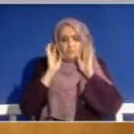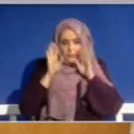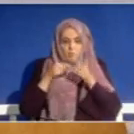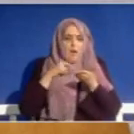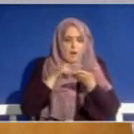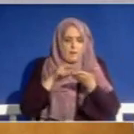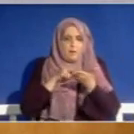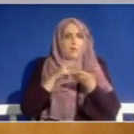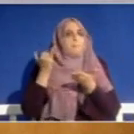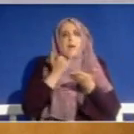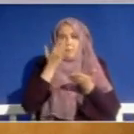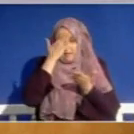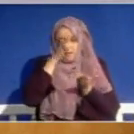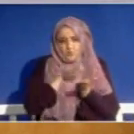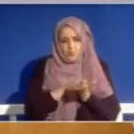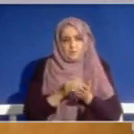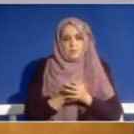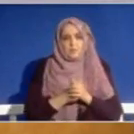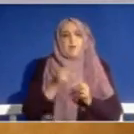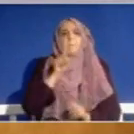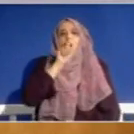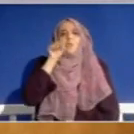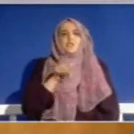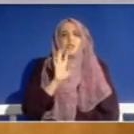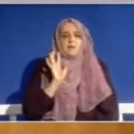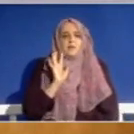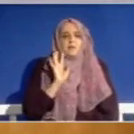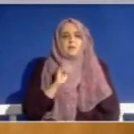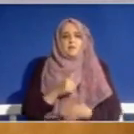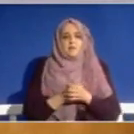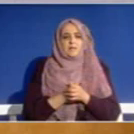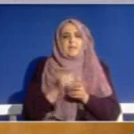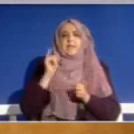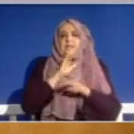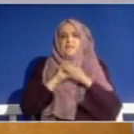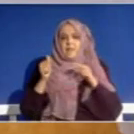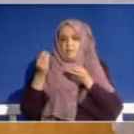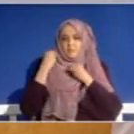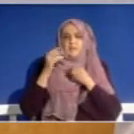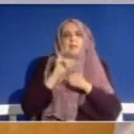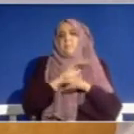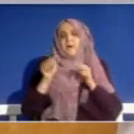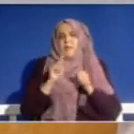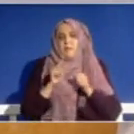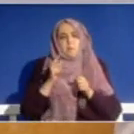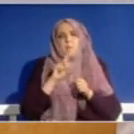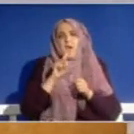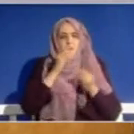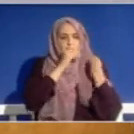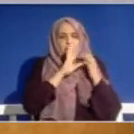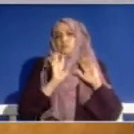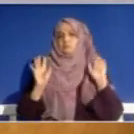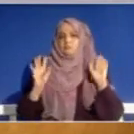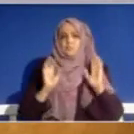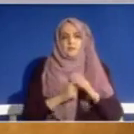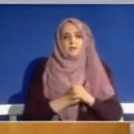أسجد. أمر عليها لأن السجدة أول ليست واجبة هي سنة. من فعلها أجر ومن تركها لم يأثم. هذا